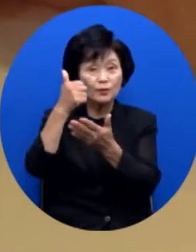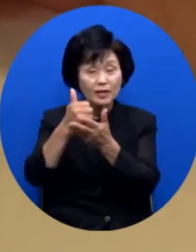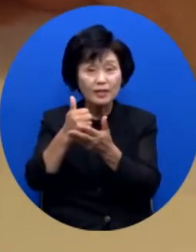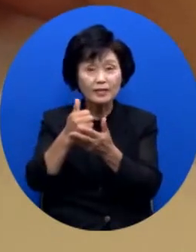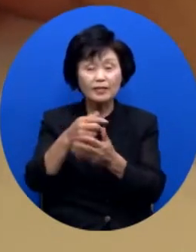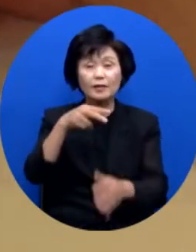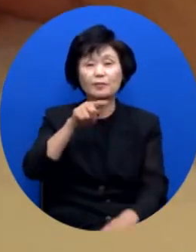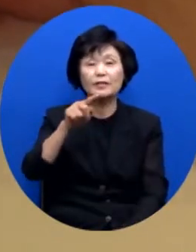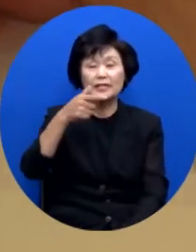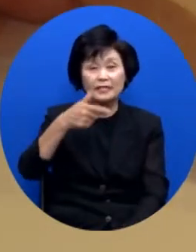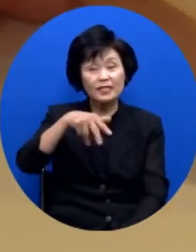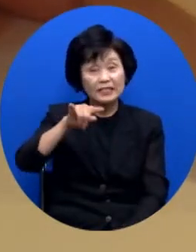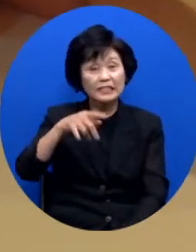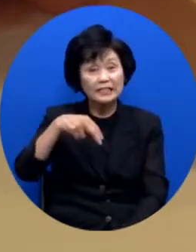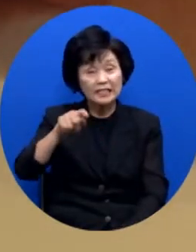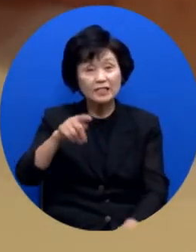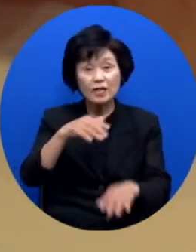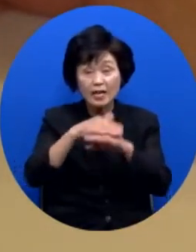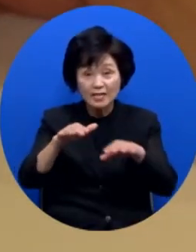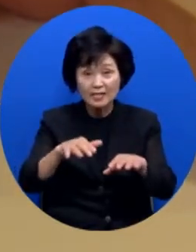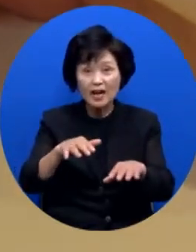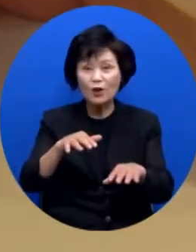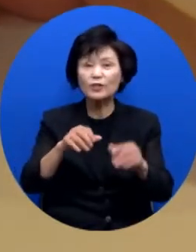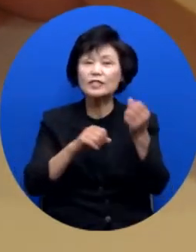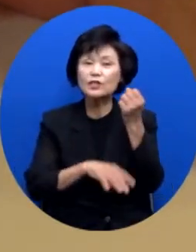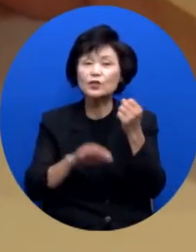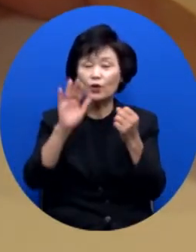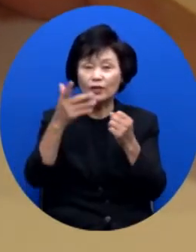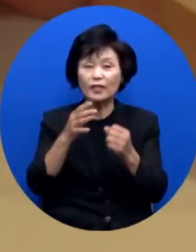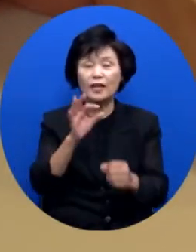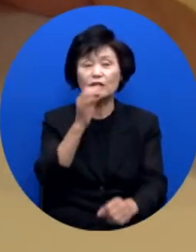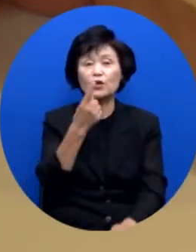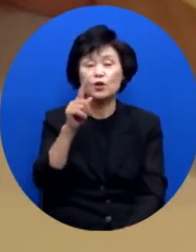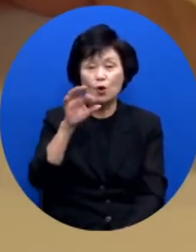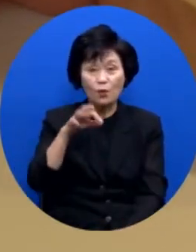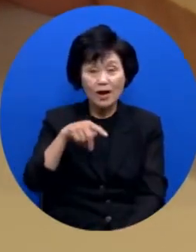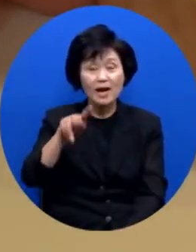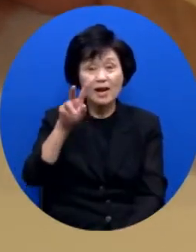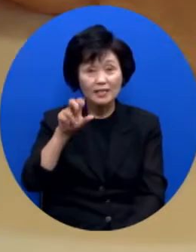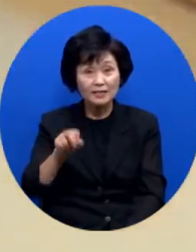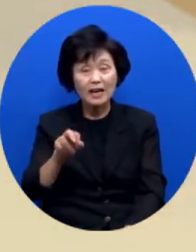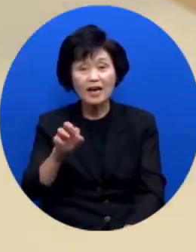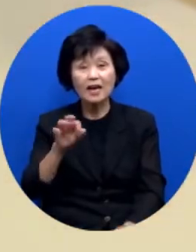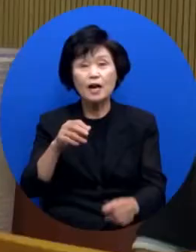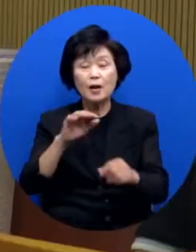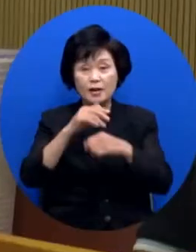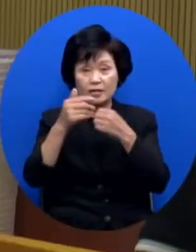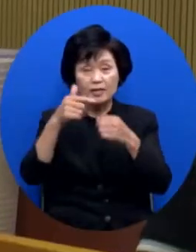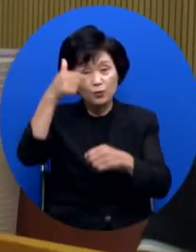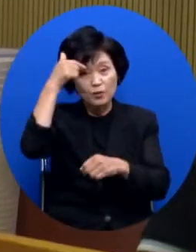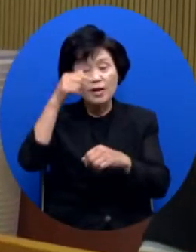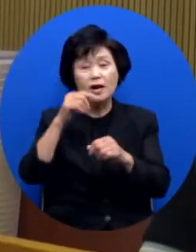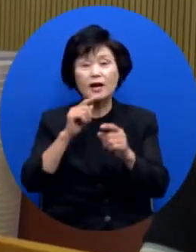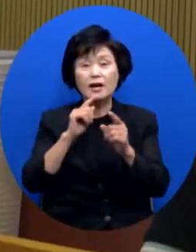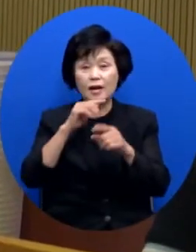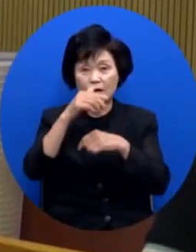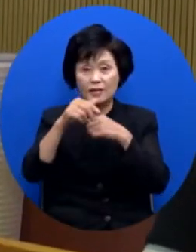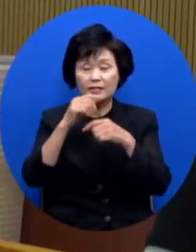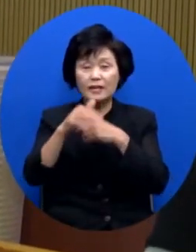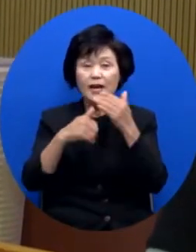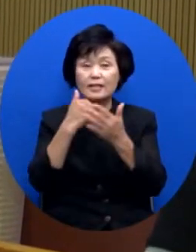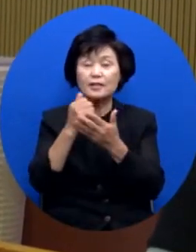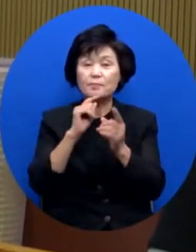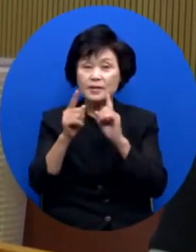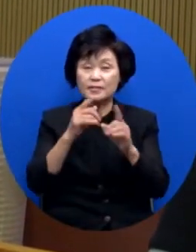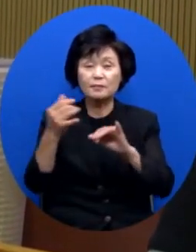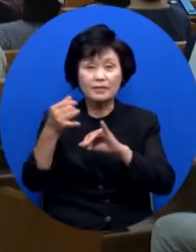선지서를 해석하는 데 기초가 되는 열왕기상하를 본문으로 시대적 배경과 연대표기법 등을 자세히 설명하는 시간을 가졌습니다.